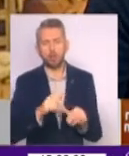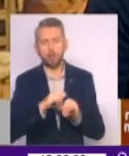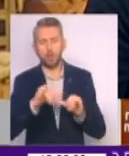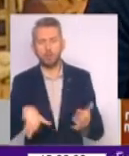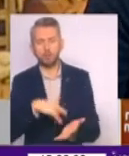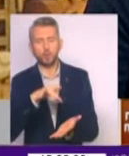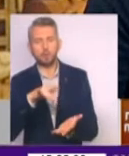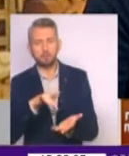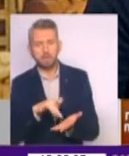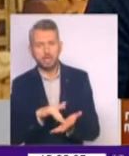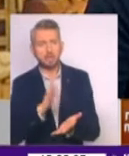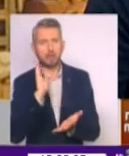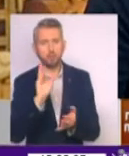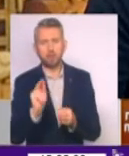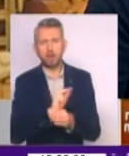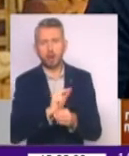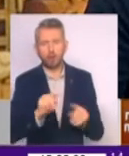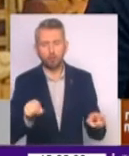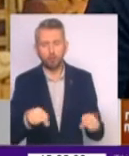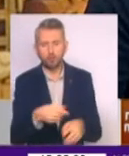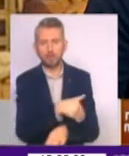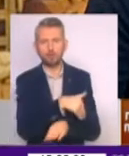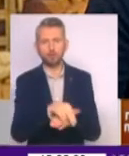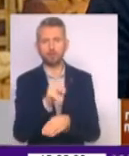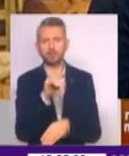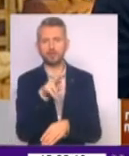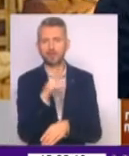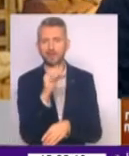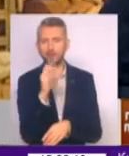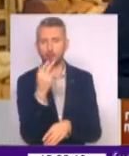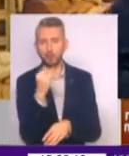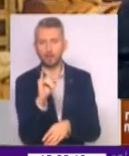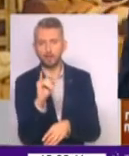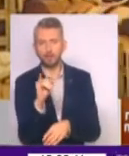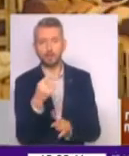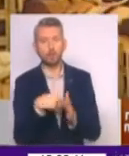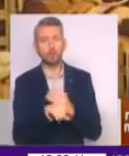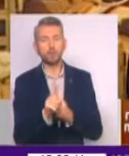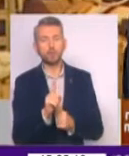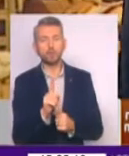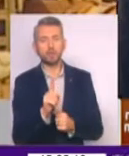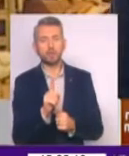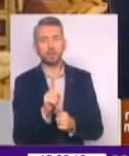відбудеться реконструкція вулиці Чистяківської, оскільки в